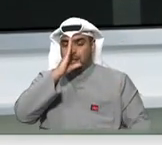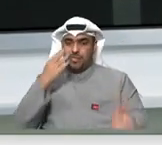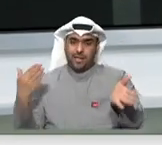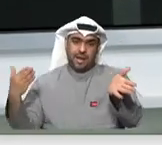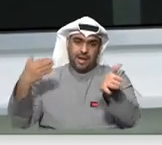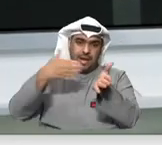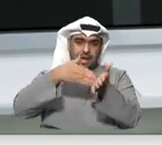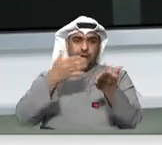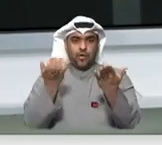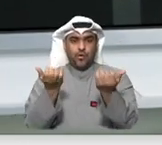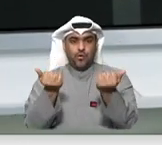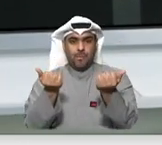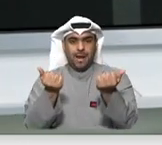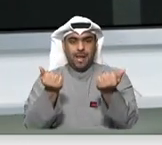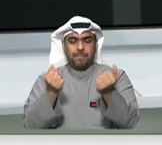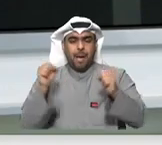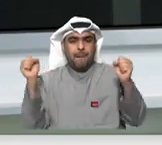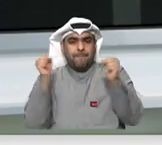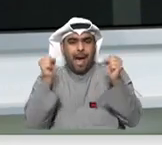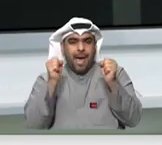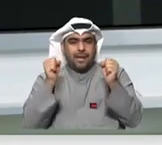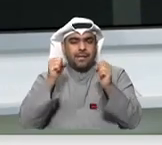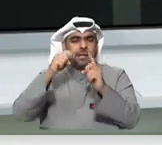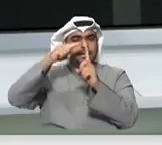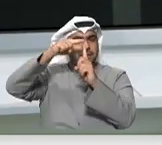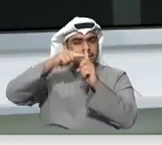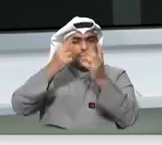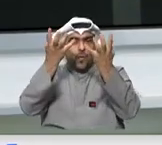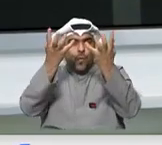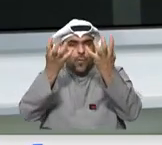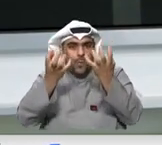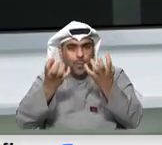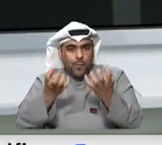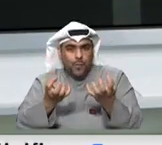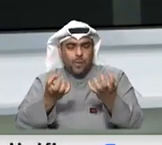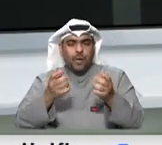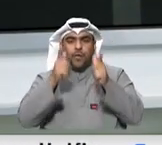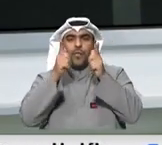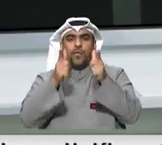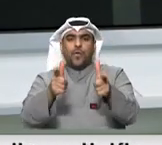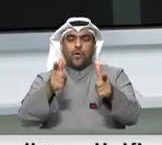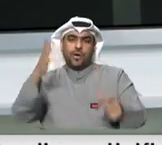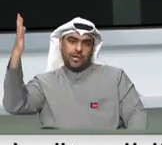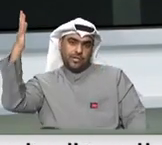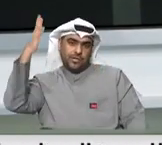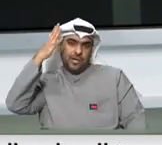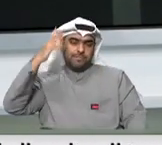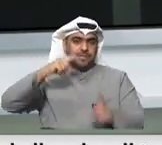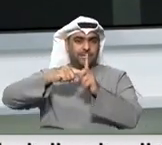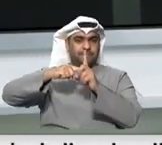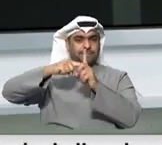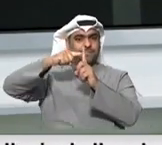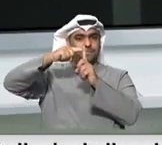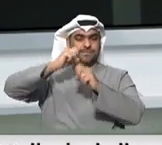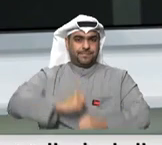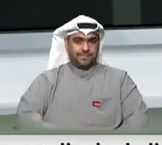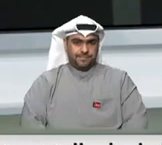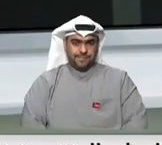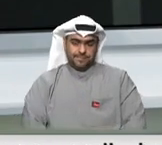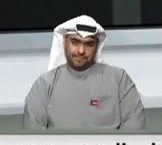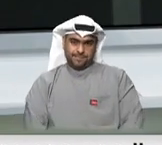القادم 20 إلى 21 درجة مئوية في درجات الحرارة العظمى، أما الصغرى من 12 إلى 14 درجة